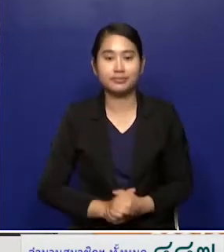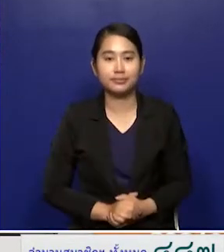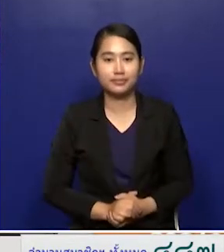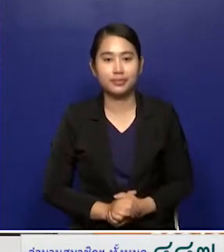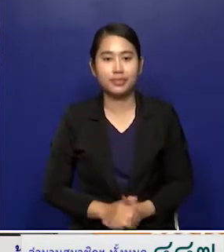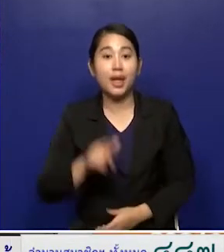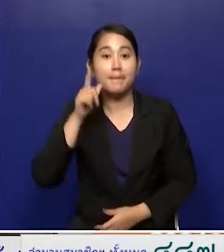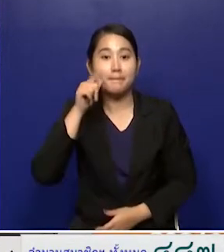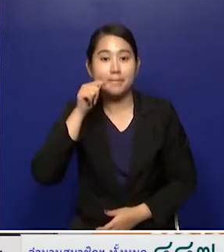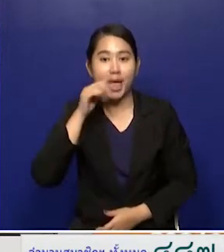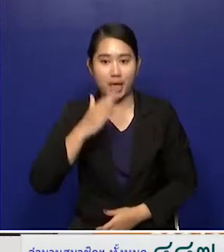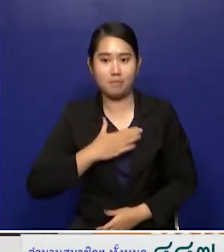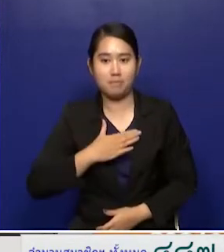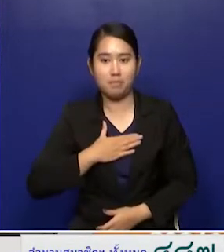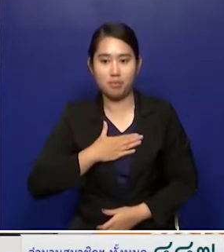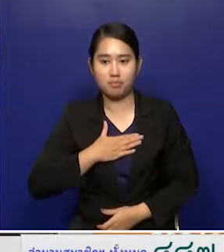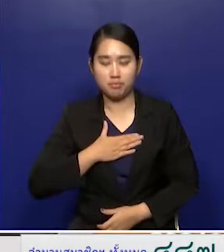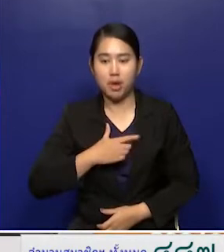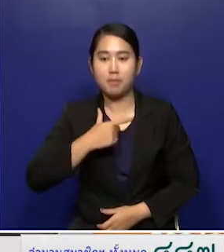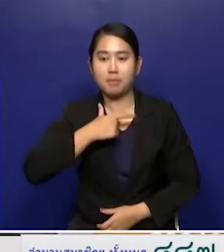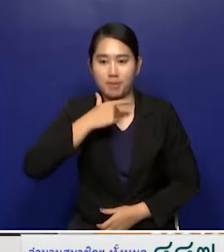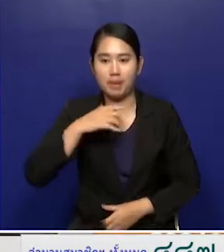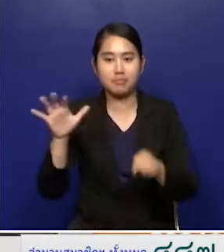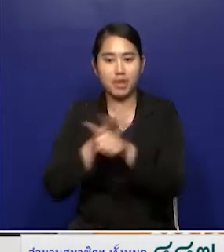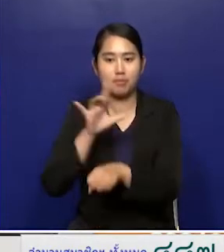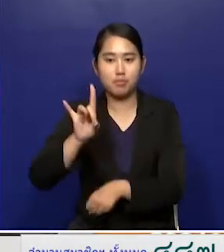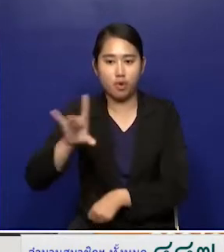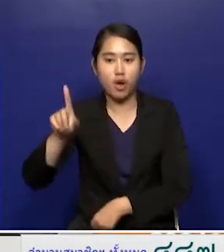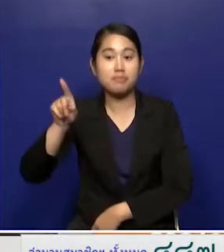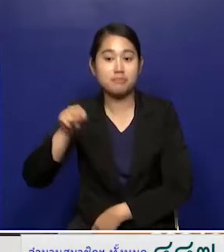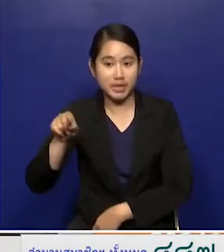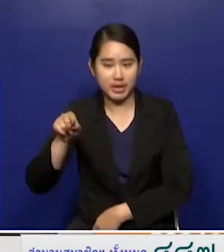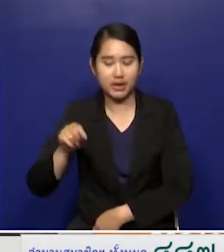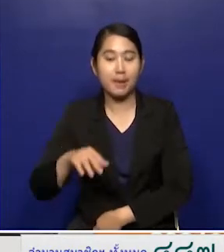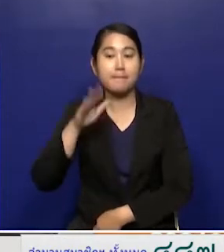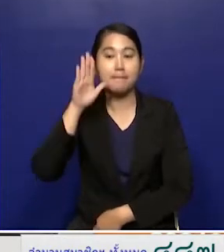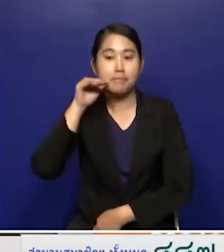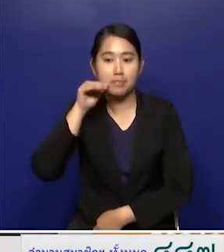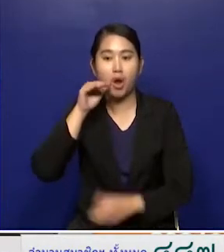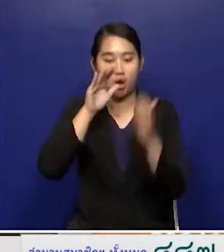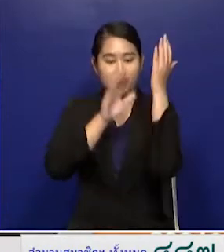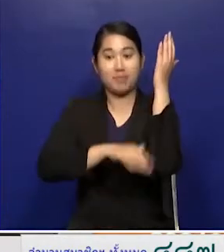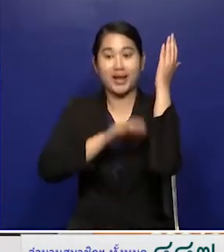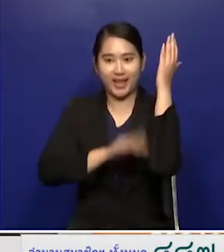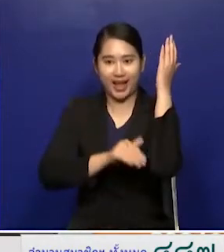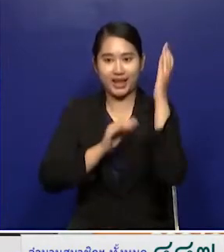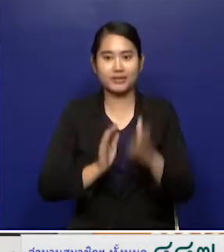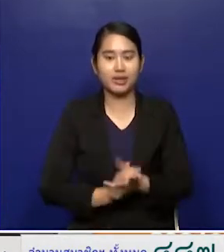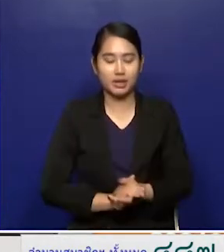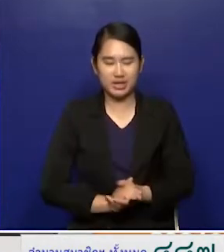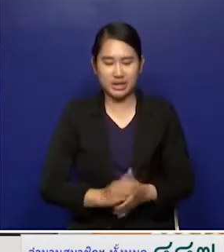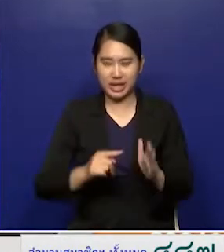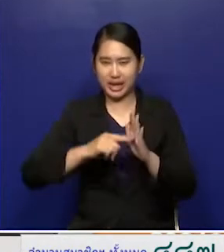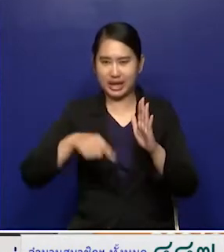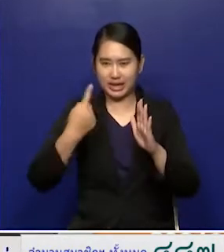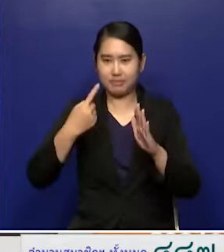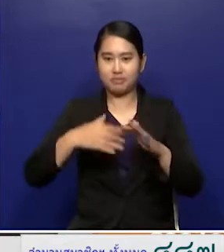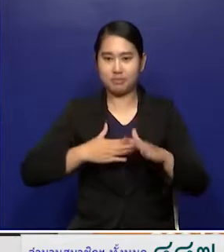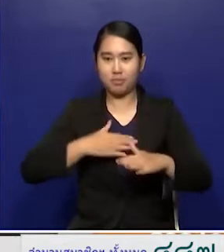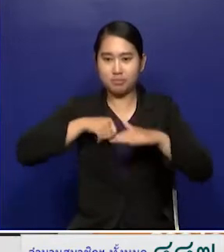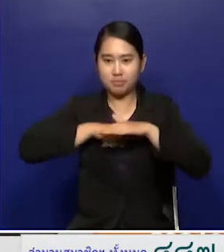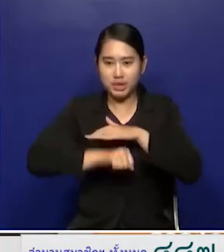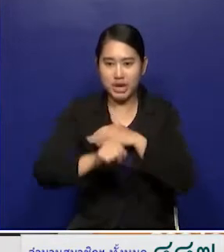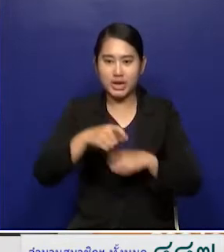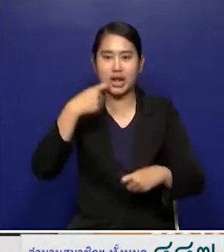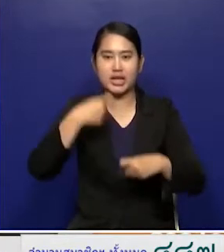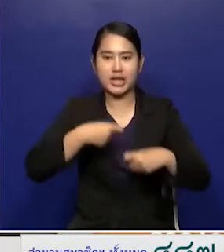ครัทางคุแ่เปชาิพธแท้ 100% คุณพ่อไเปนคนปกใต้ความยากลำบากแรกกแต่เกิดมาก็คือว่าผม